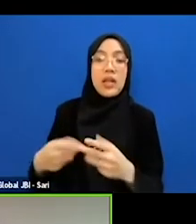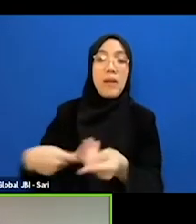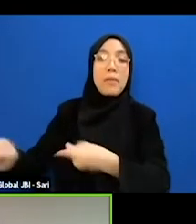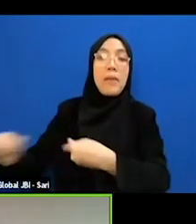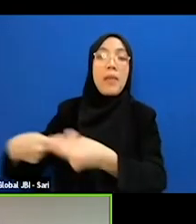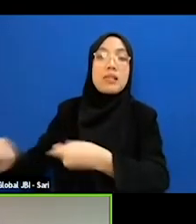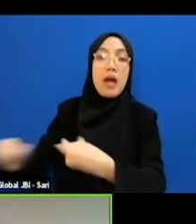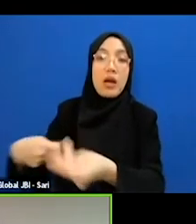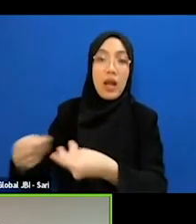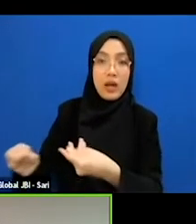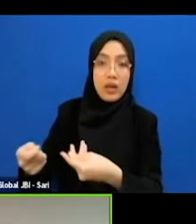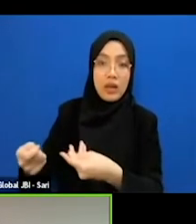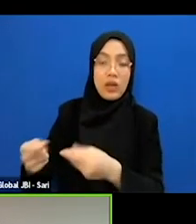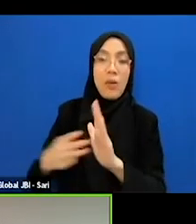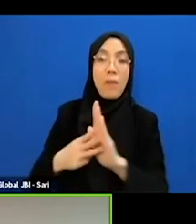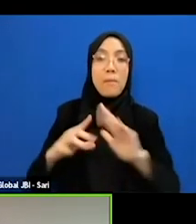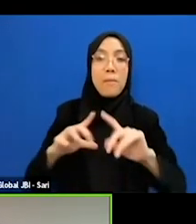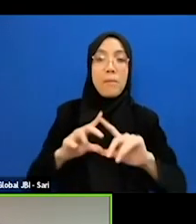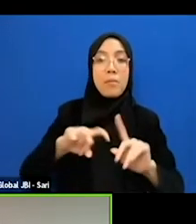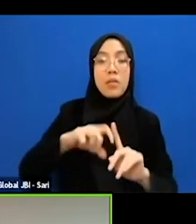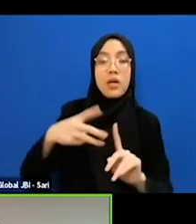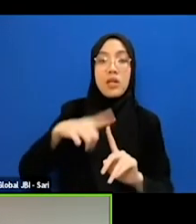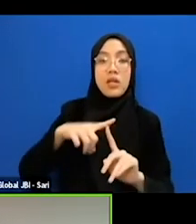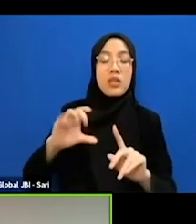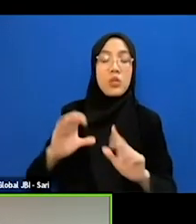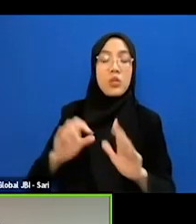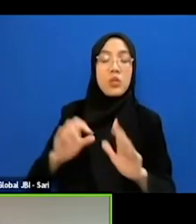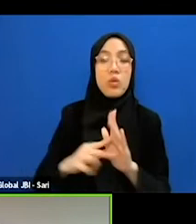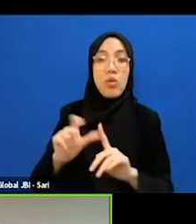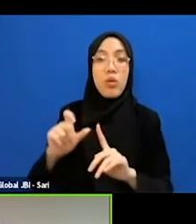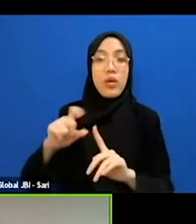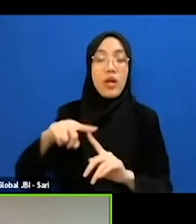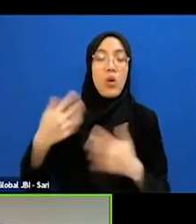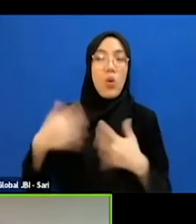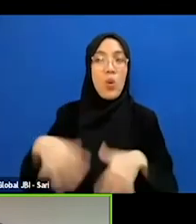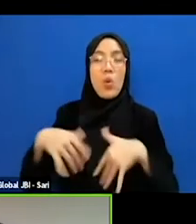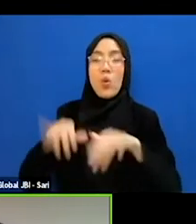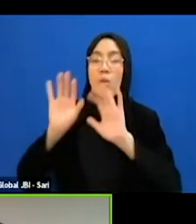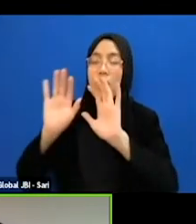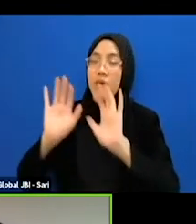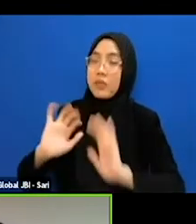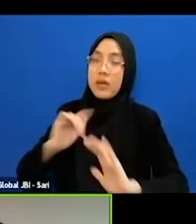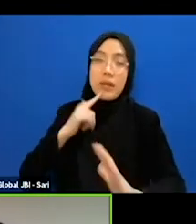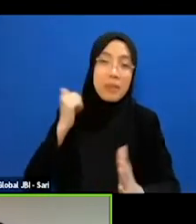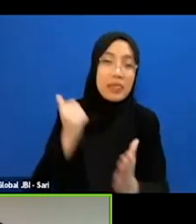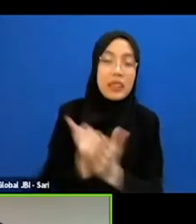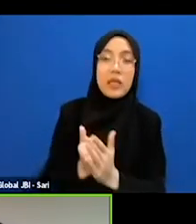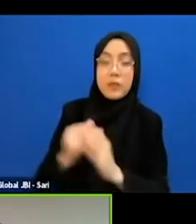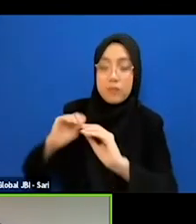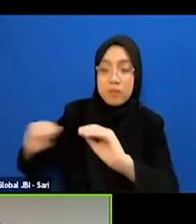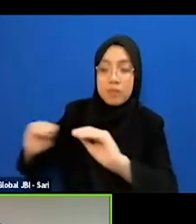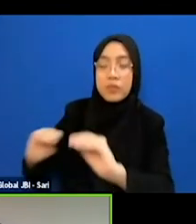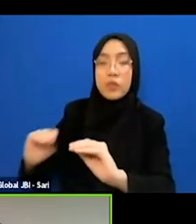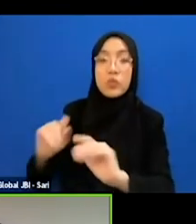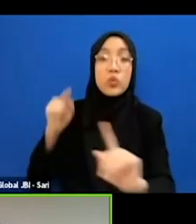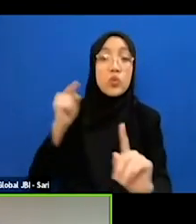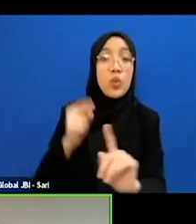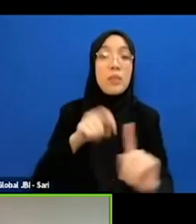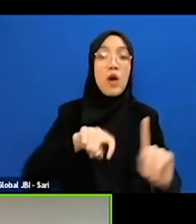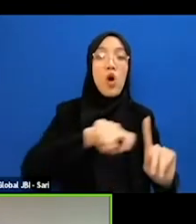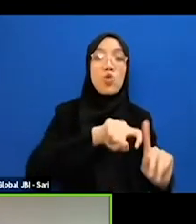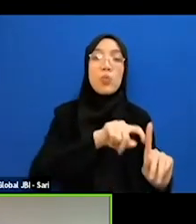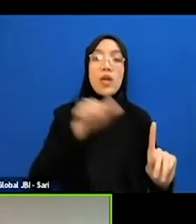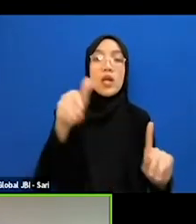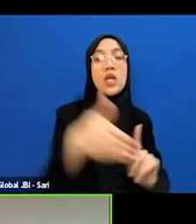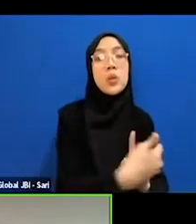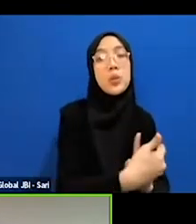mereka itu waduh luar biasa pentingnya di dalam rangka perlindungan konsumen karena